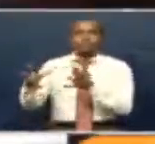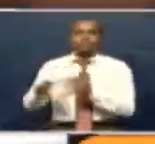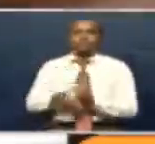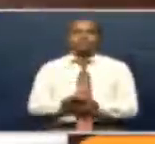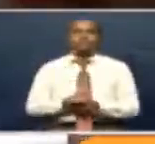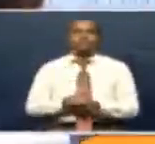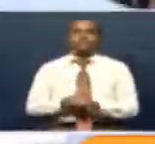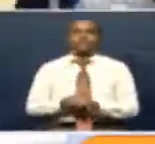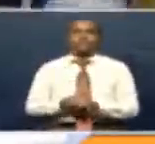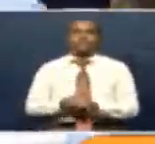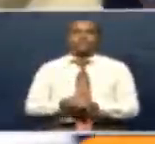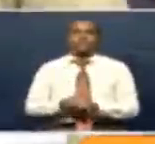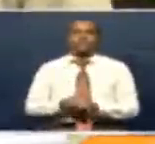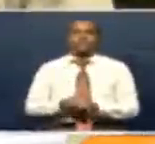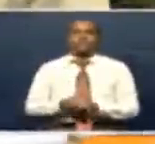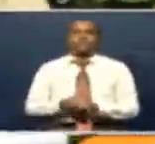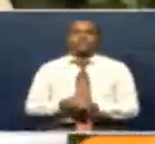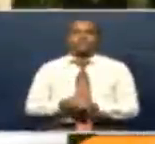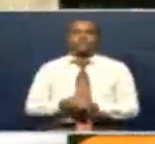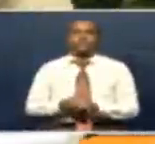mashati.